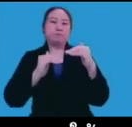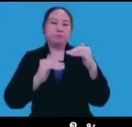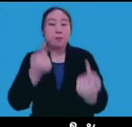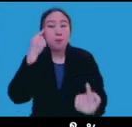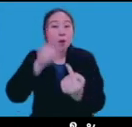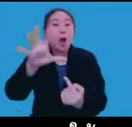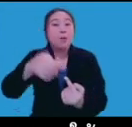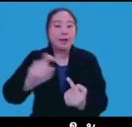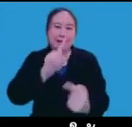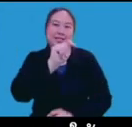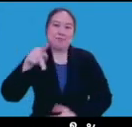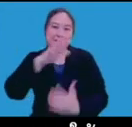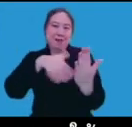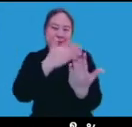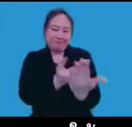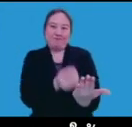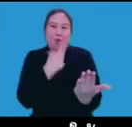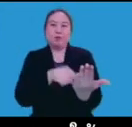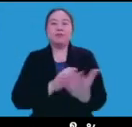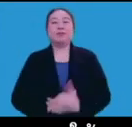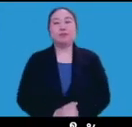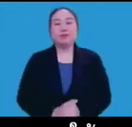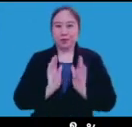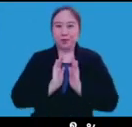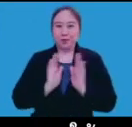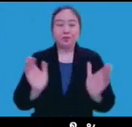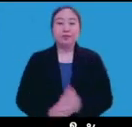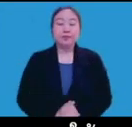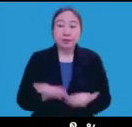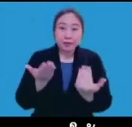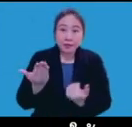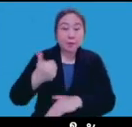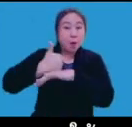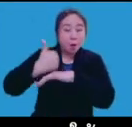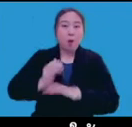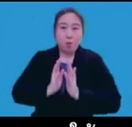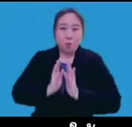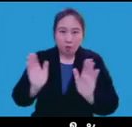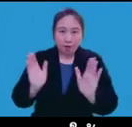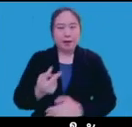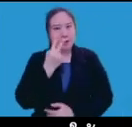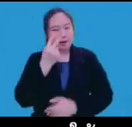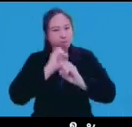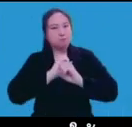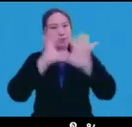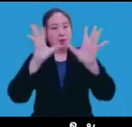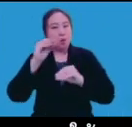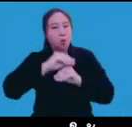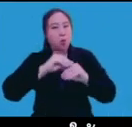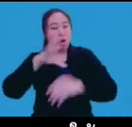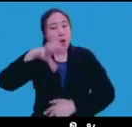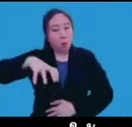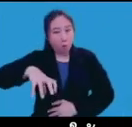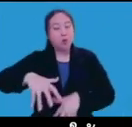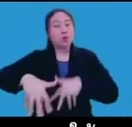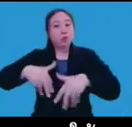มาค่ะขอบคุณค่ะ ครับผมขอบคุณท่านผอ.มนทิลามากนะครับก็เห็นได้ชัดนะฮะว่ากรมการพัฒนา